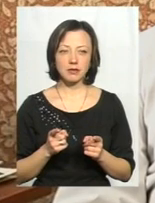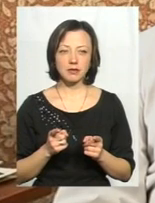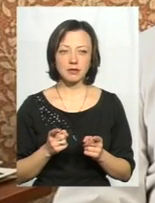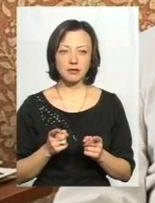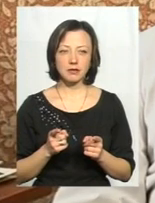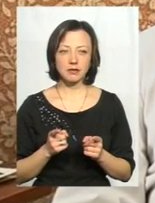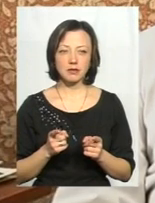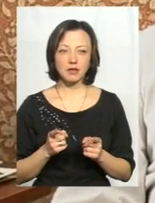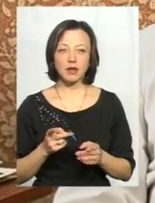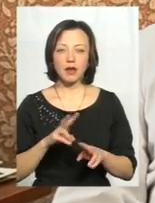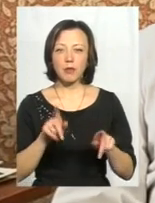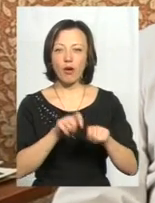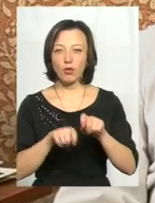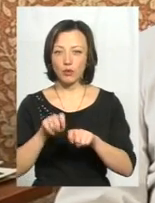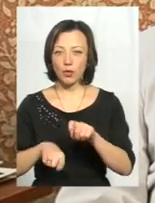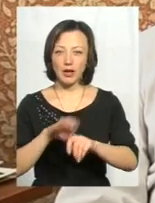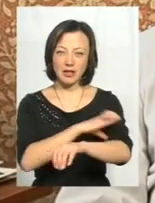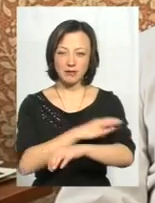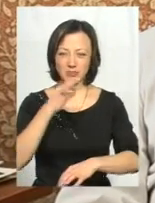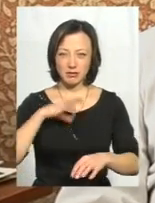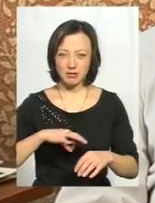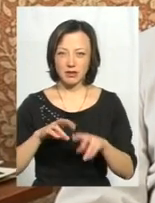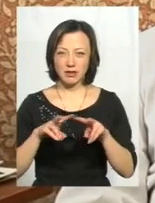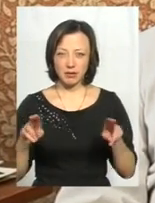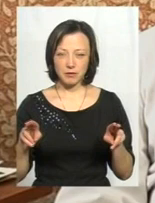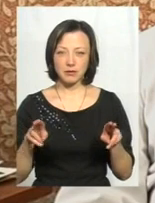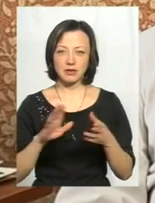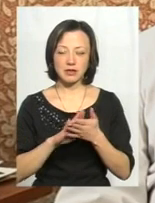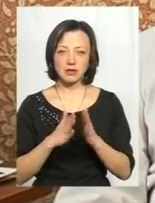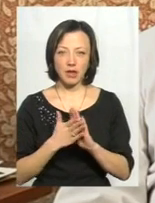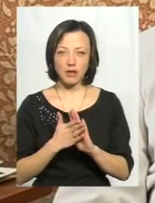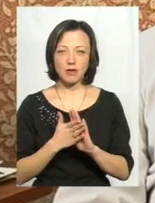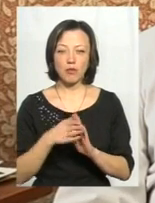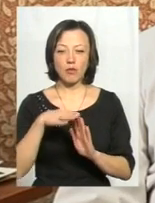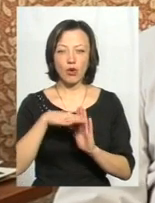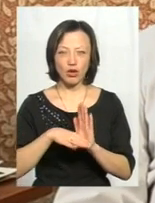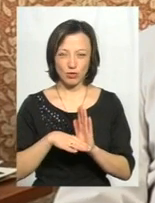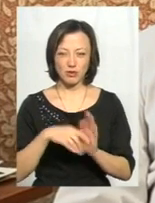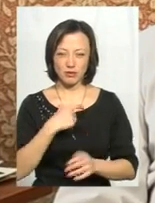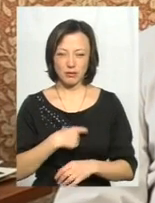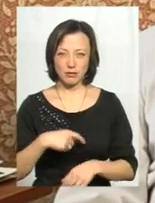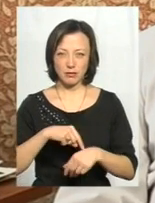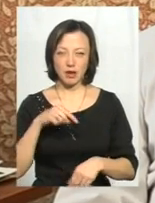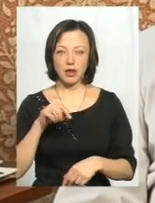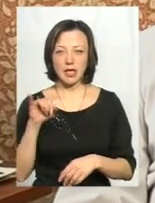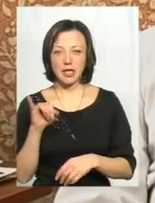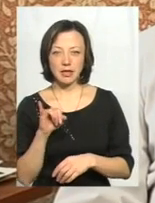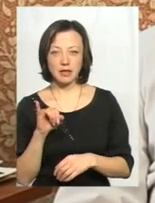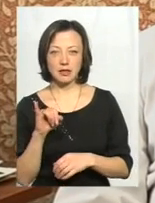доз ліків контроль і тиску, і інших серцево-судинних станів, він погіршується, так і